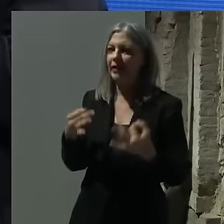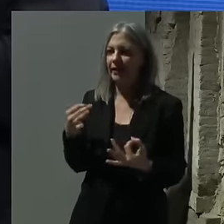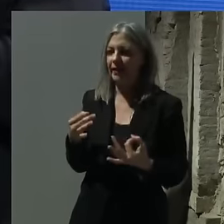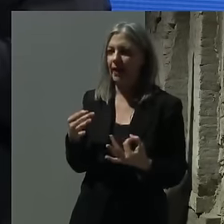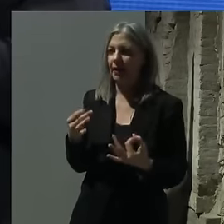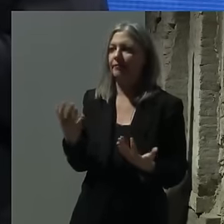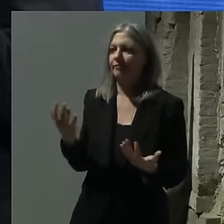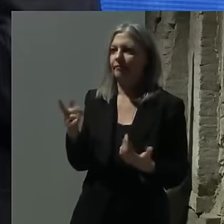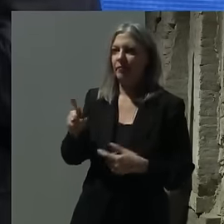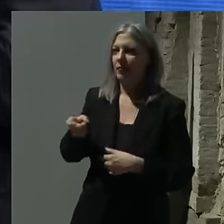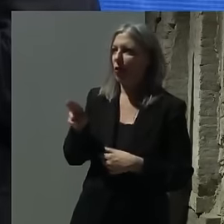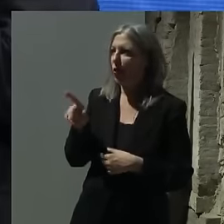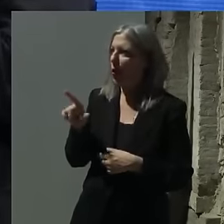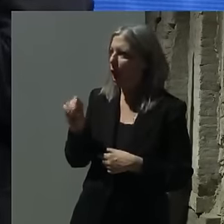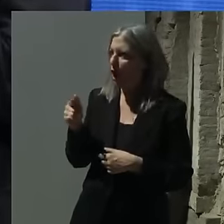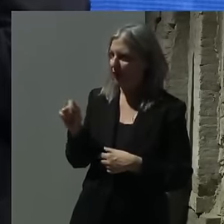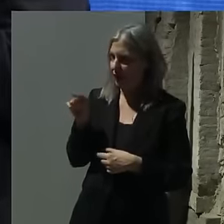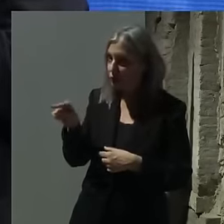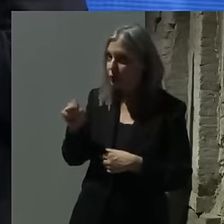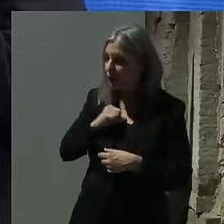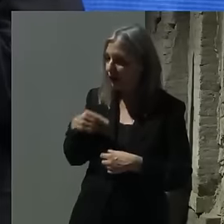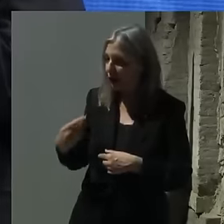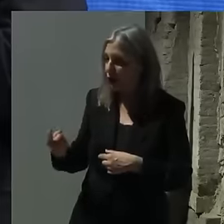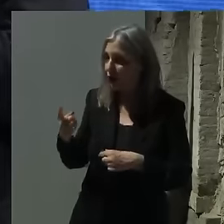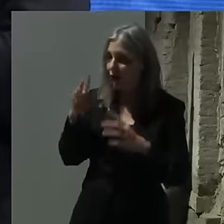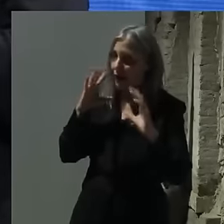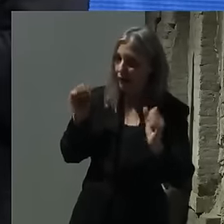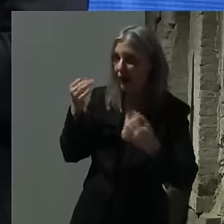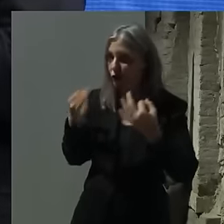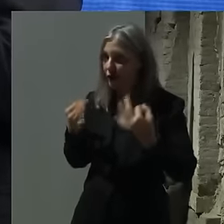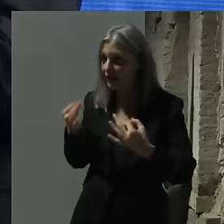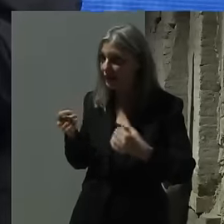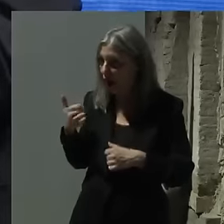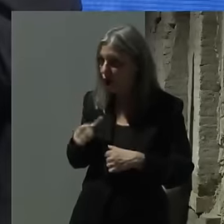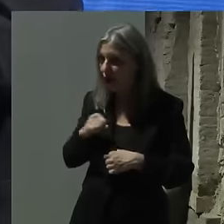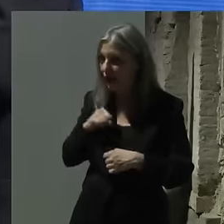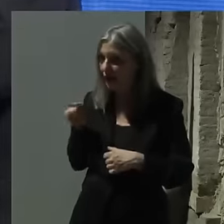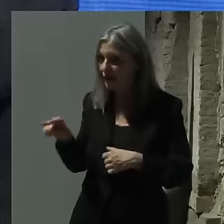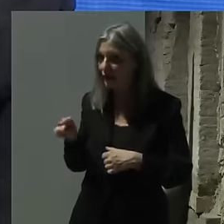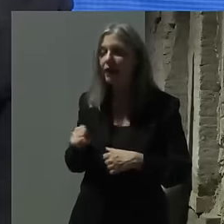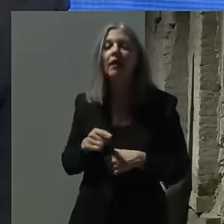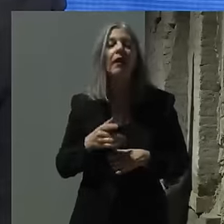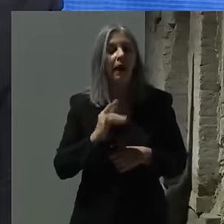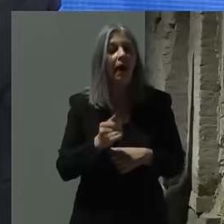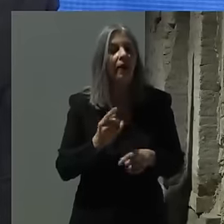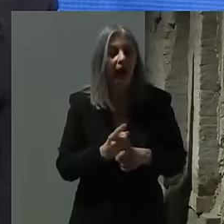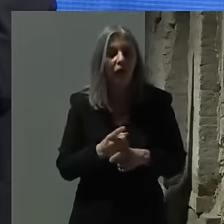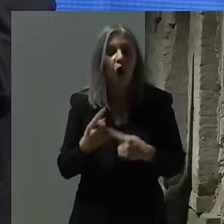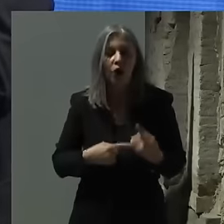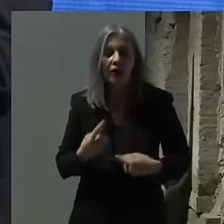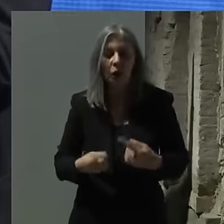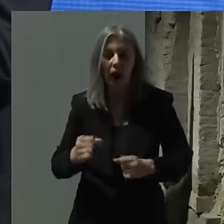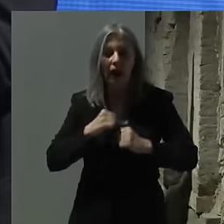Giuseppe Cullotta crede ancora nei carabinieri e nella giustizia? Oggi come oggi bisogna sempre credere.